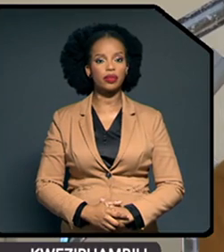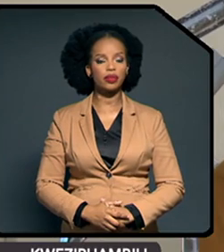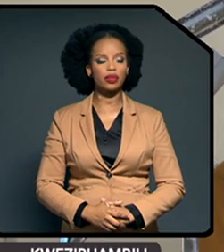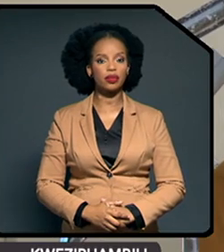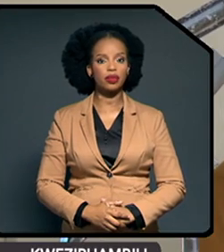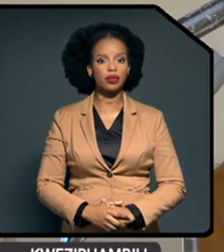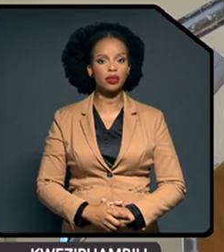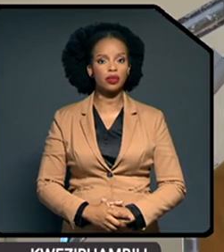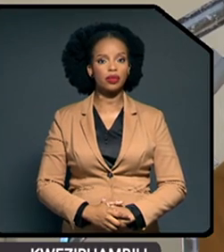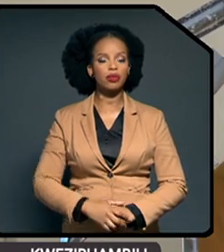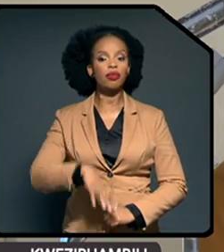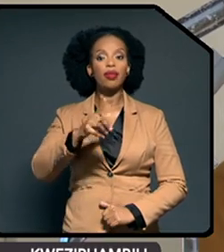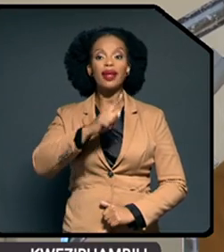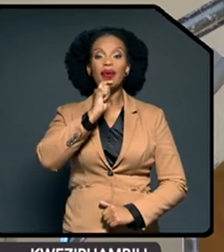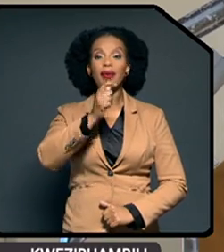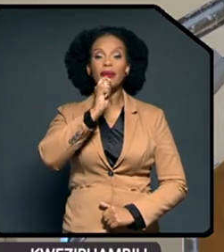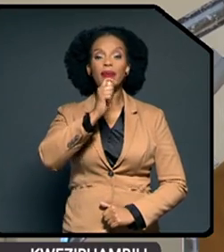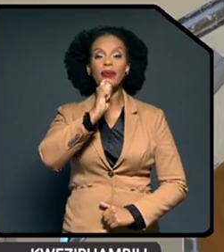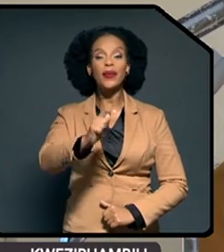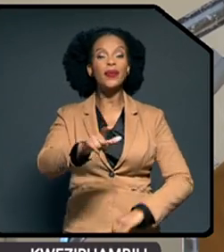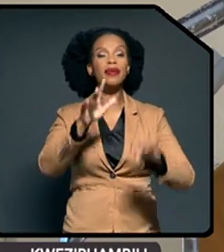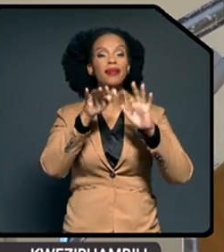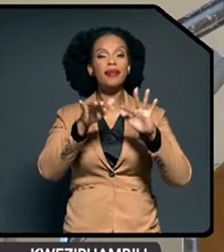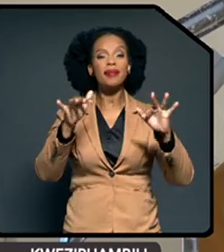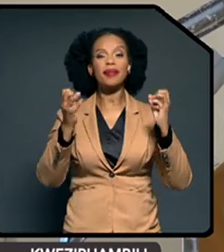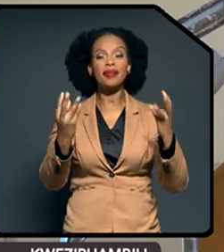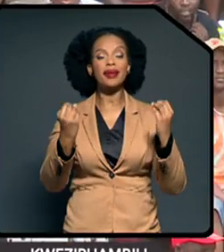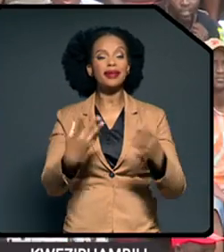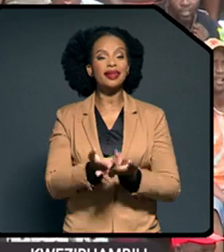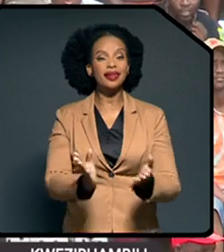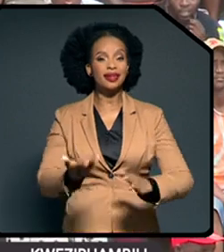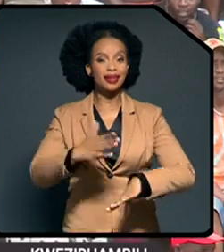Iqiniso ukuthi abantu abaningi lokhu kufo kwenzeka la abakuthandi.